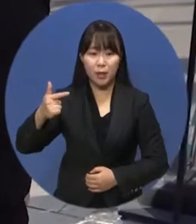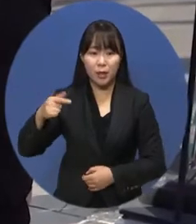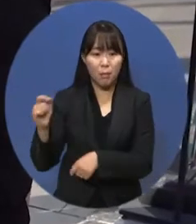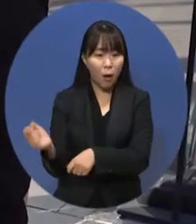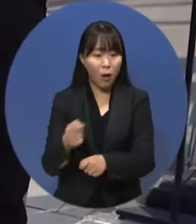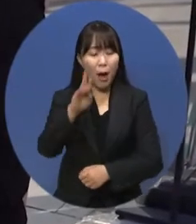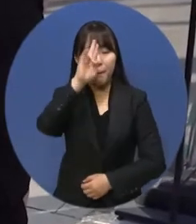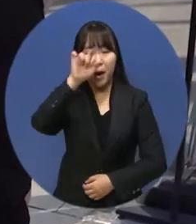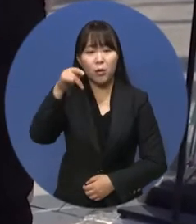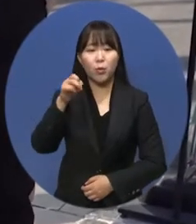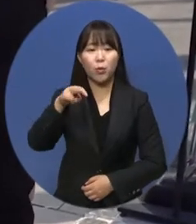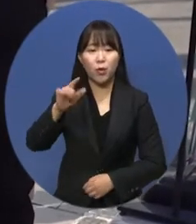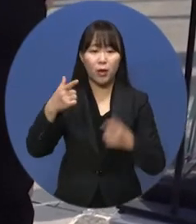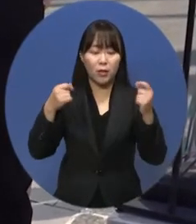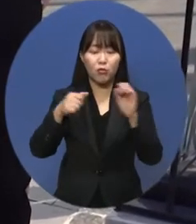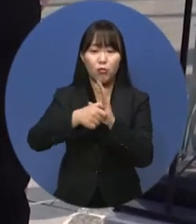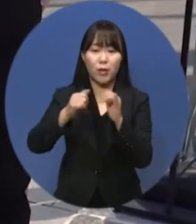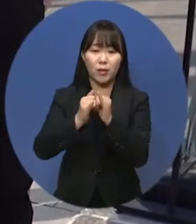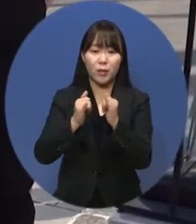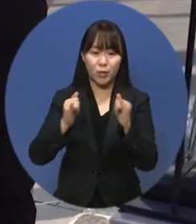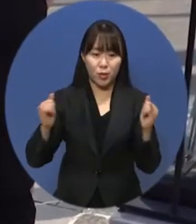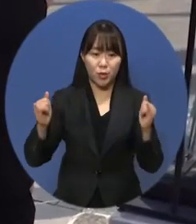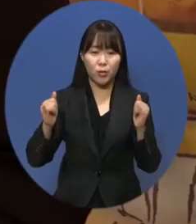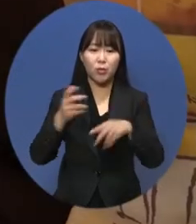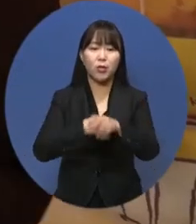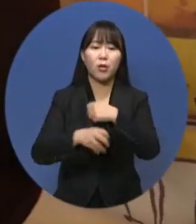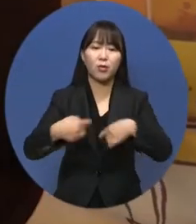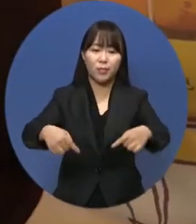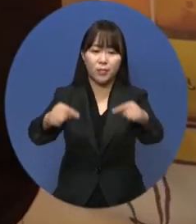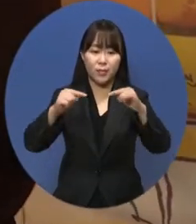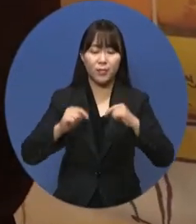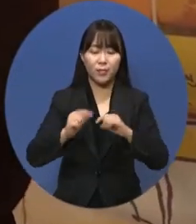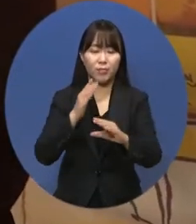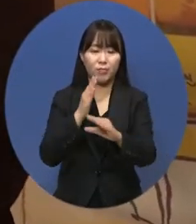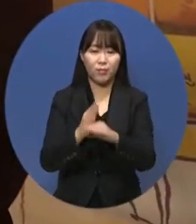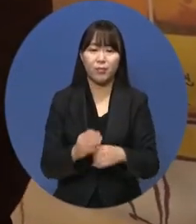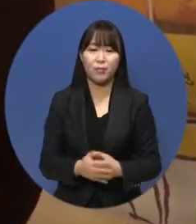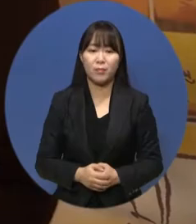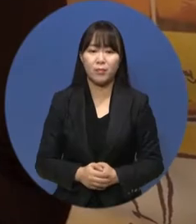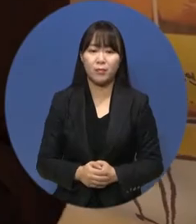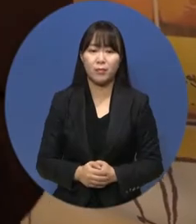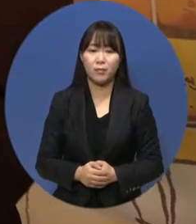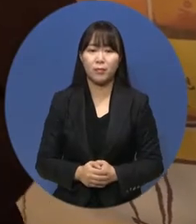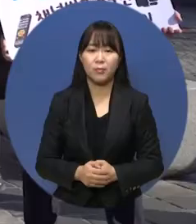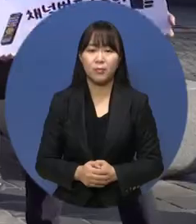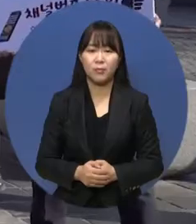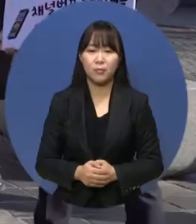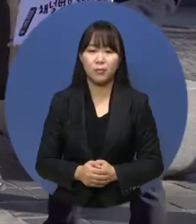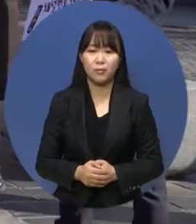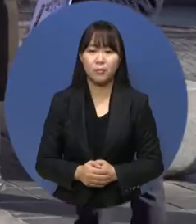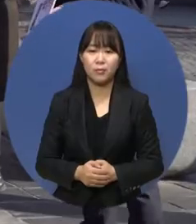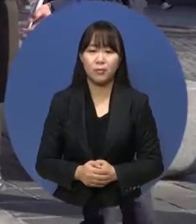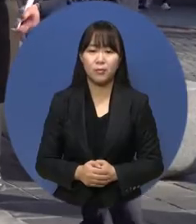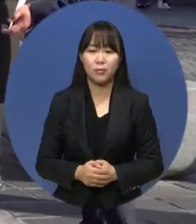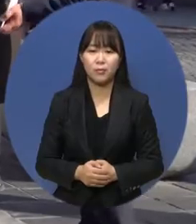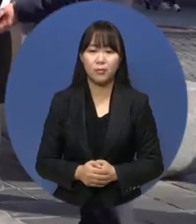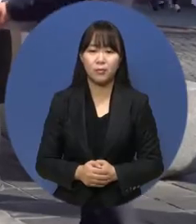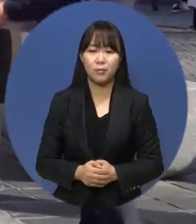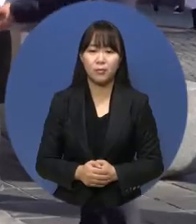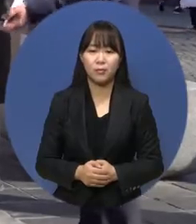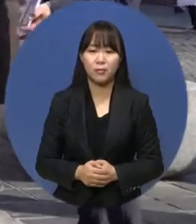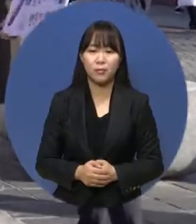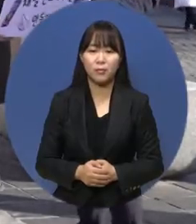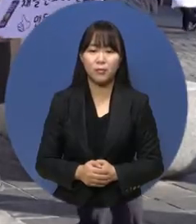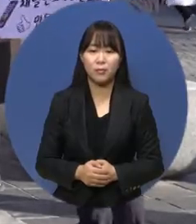박소현 등 유명 인사들도 적극적으로 동참하고 있어 화제입니다 복지 tv 뉴스 전복